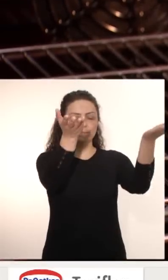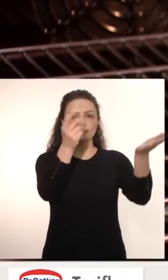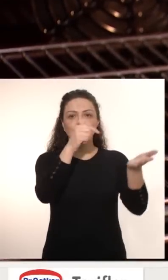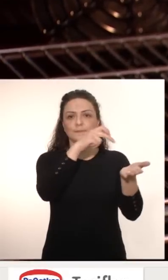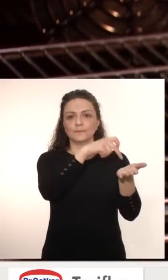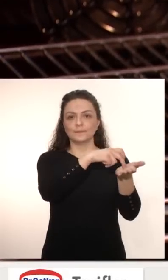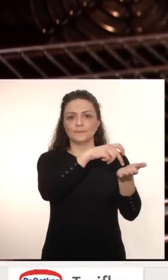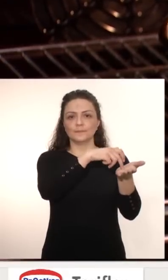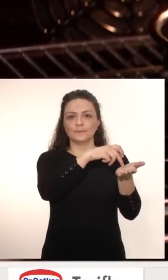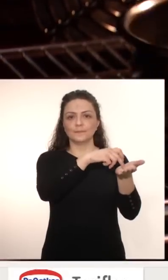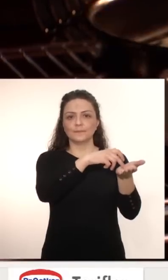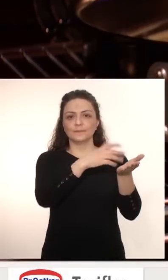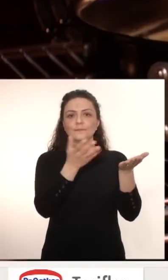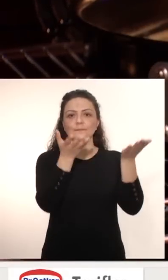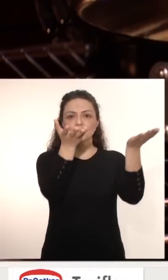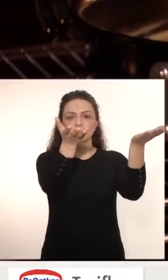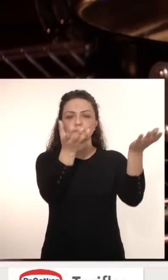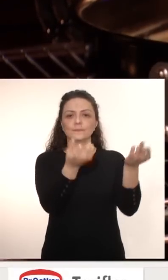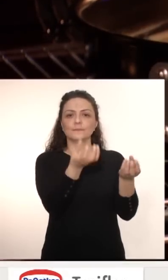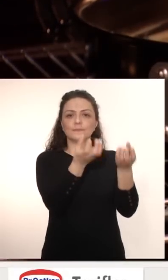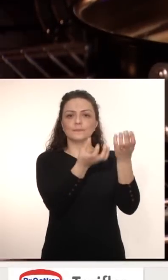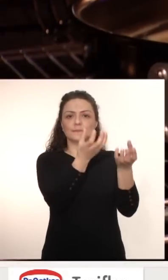Fırının or tarafında pişirin.